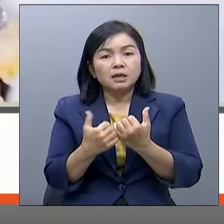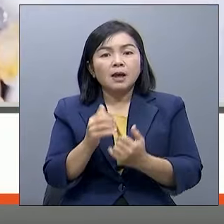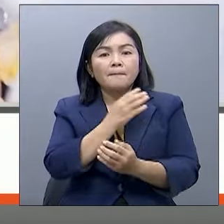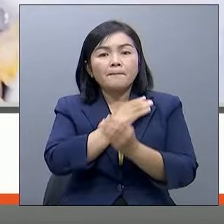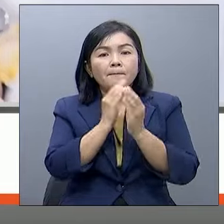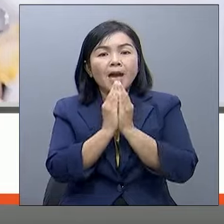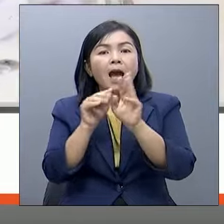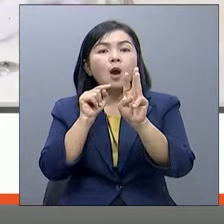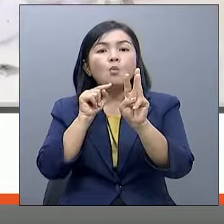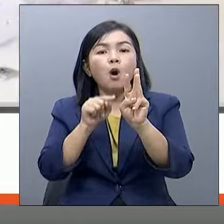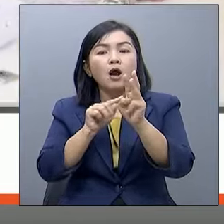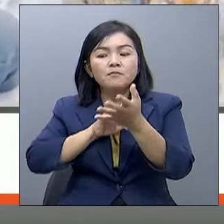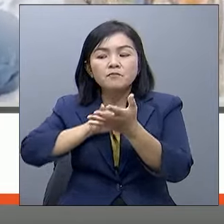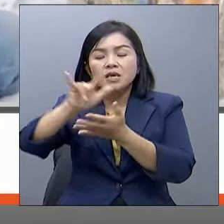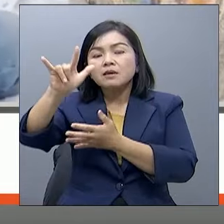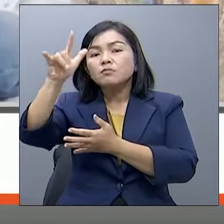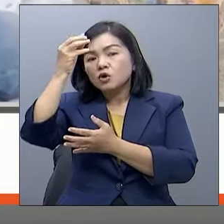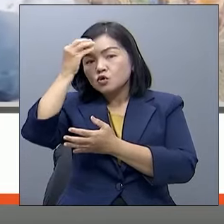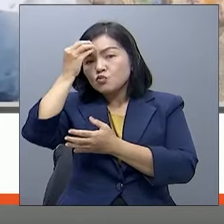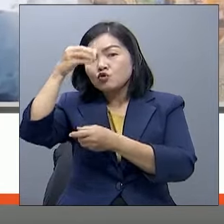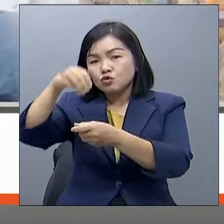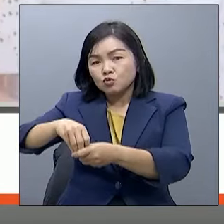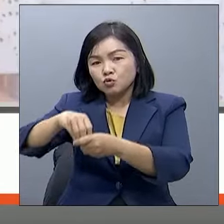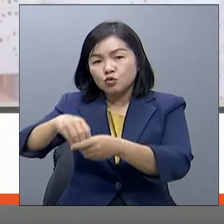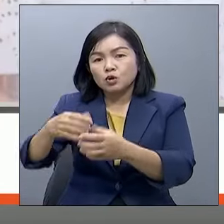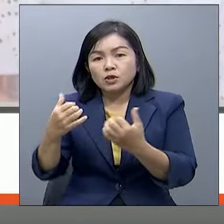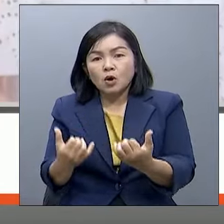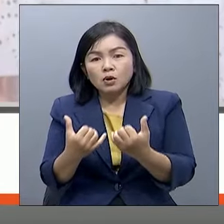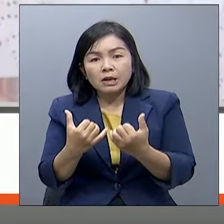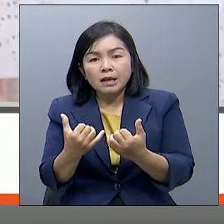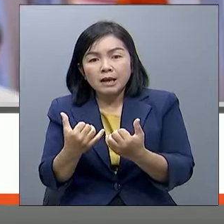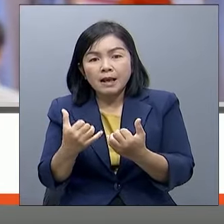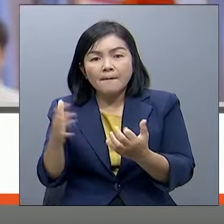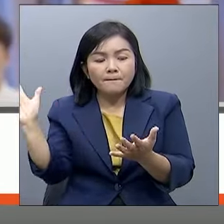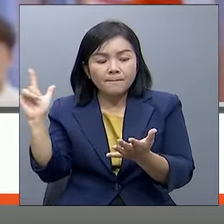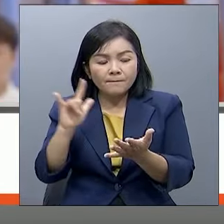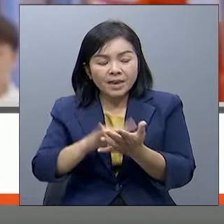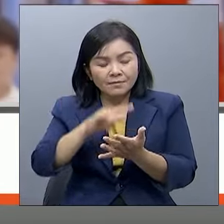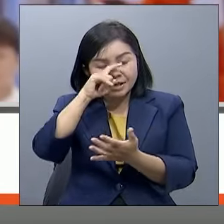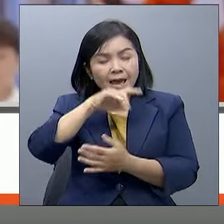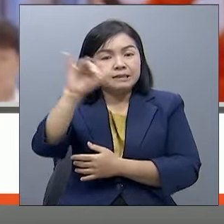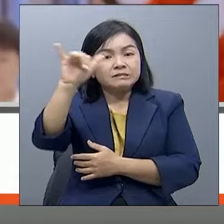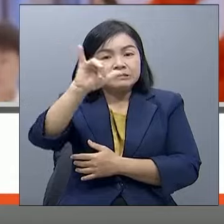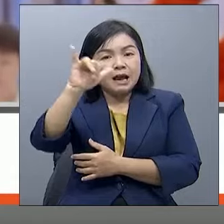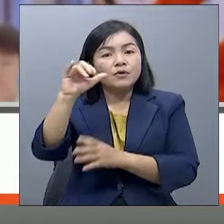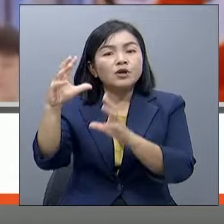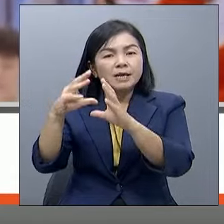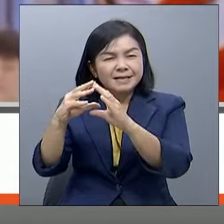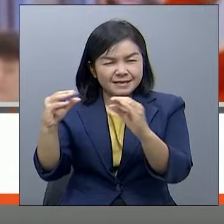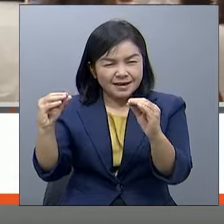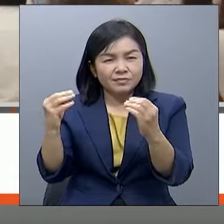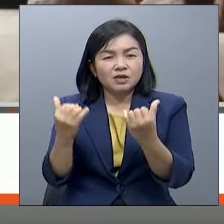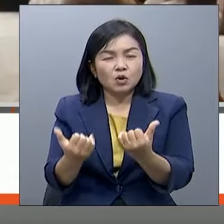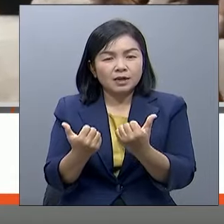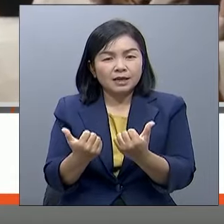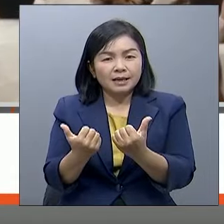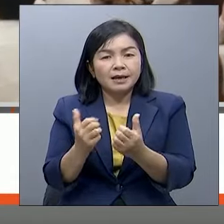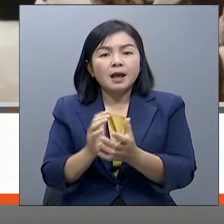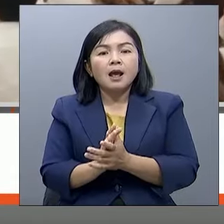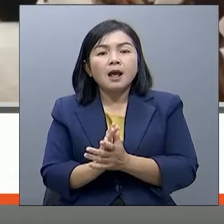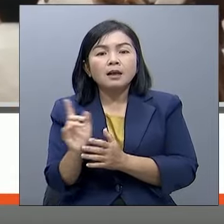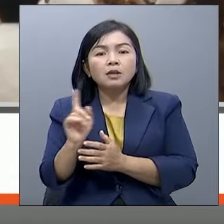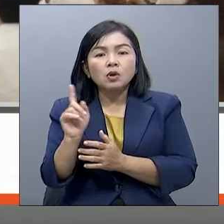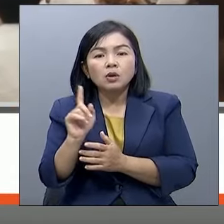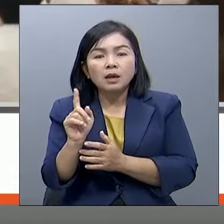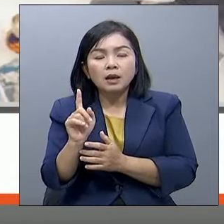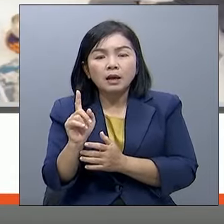ปฏิบัติศาสนกิจอยู่ในต่างประเทศค่ะทำให้ยังคงไม่มีความเคลื่อนไหวออกมาเกี่ยวกับเรื่องนี้นะคะสิ่งที่เกิดขึ้นกับท่